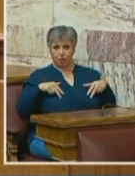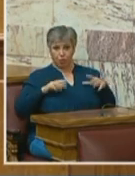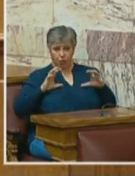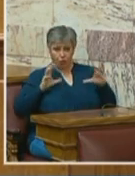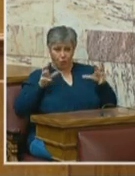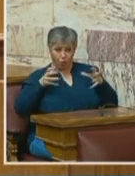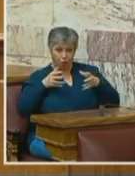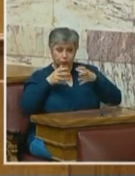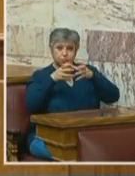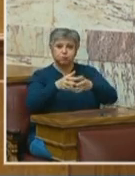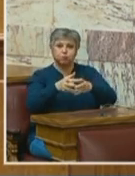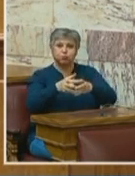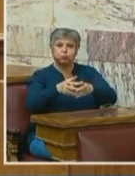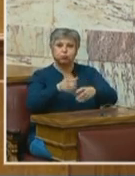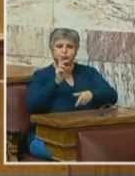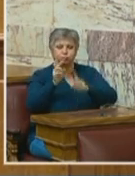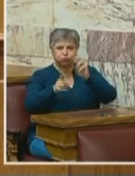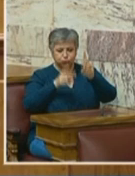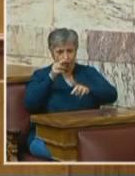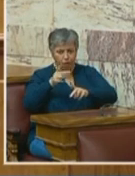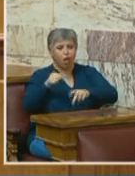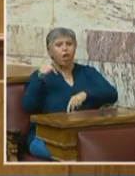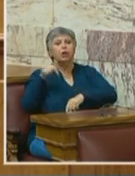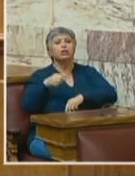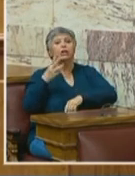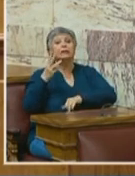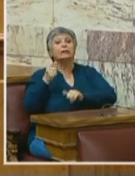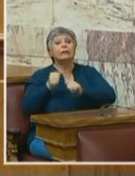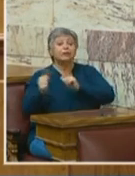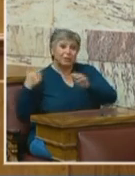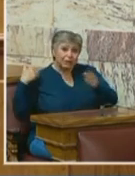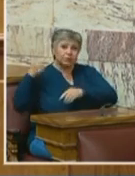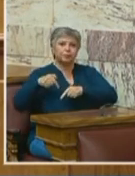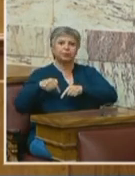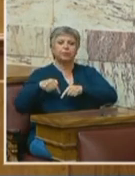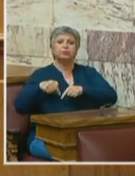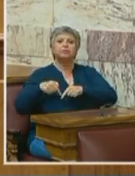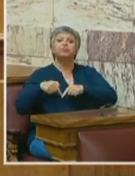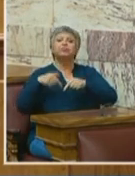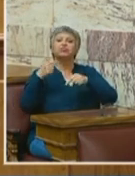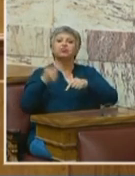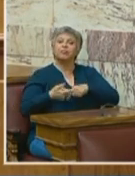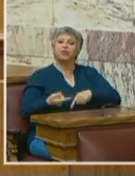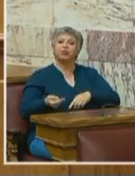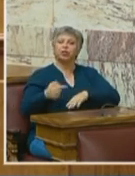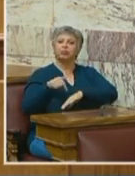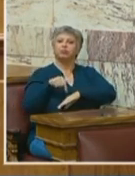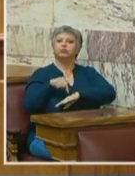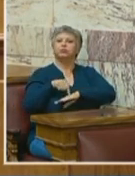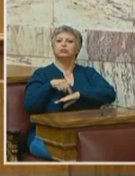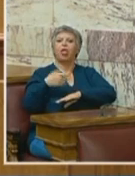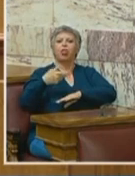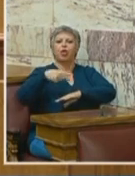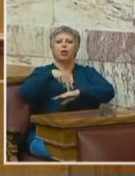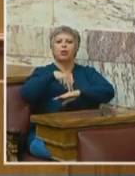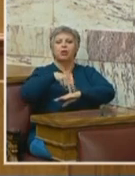φορά μέσα σε 3 μήνες σε αυτήν την αίθουσα να υπερασπιστούν την αθωότητά τους.